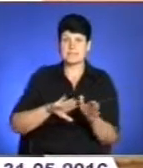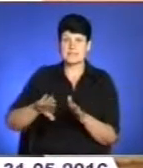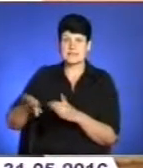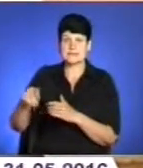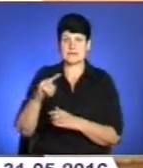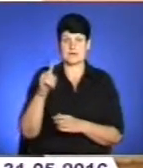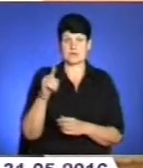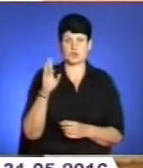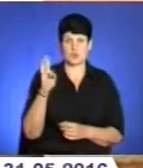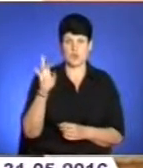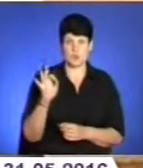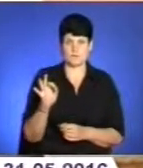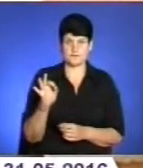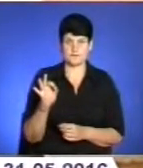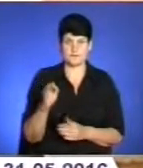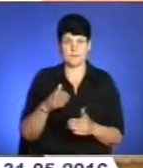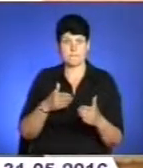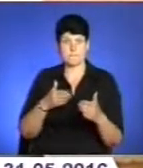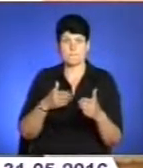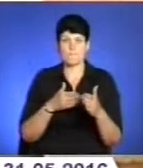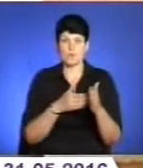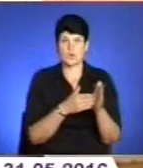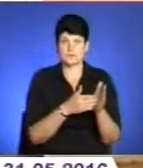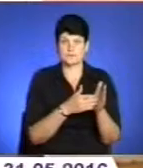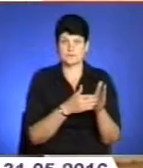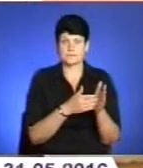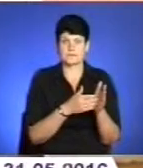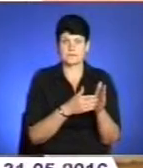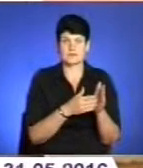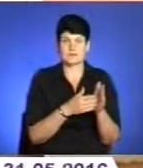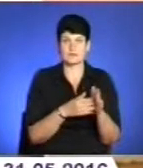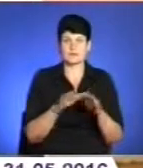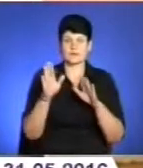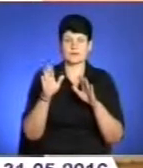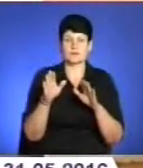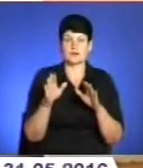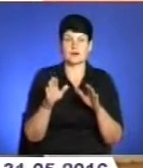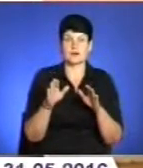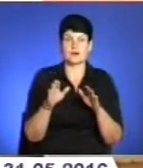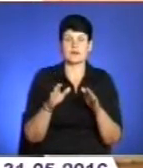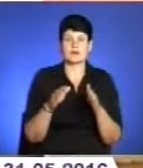медалями 772 учні, з яких підтвердили ці медалі